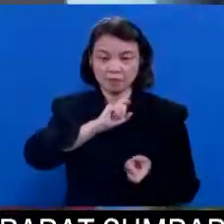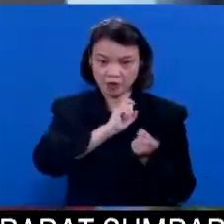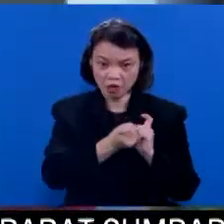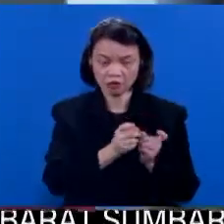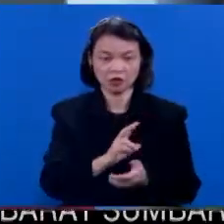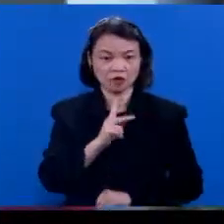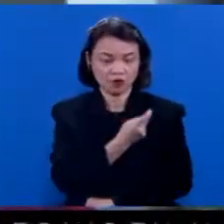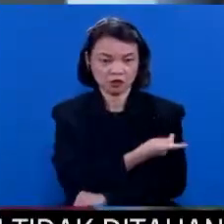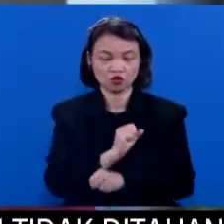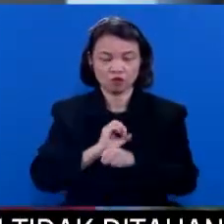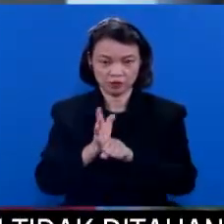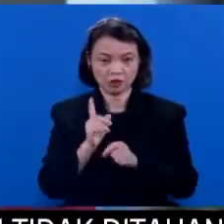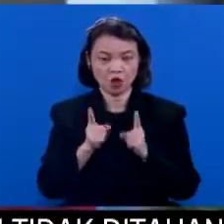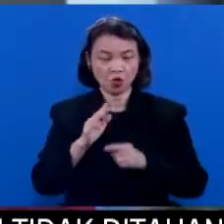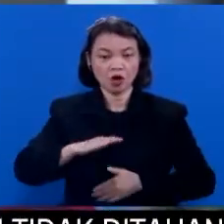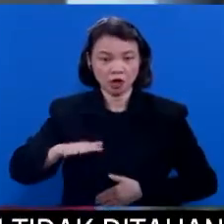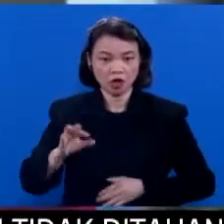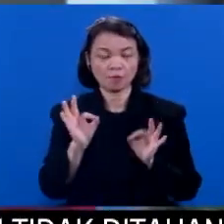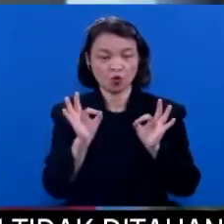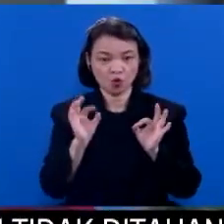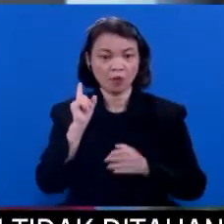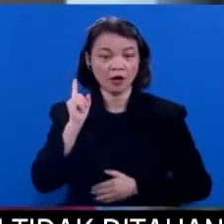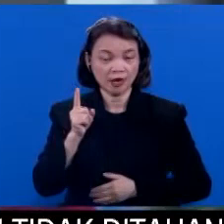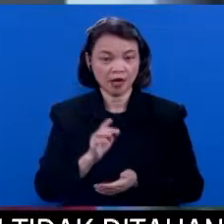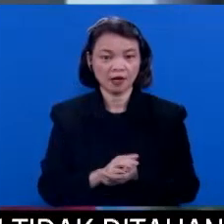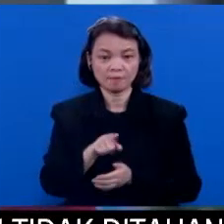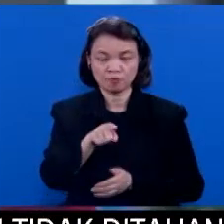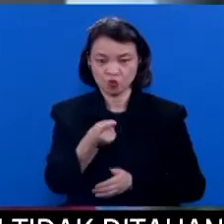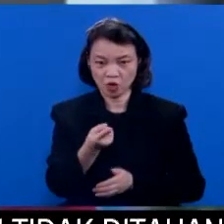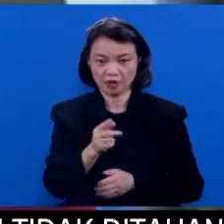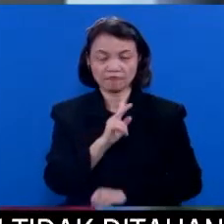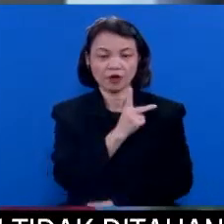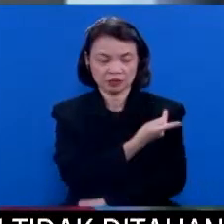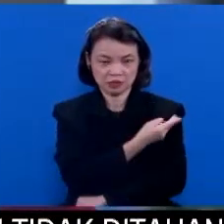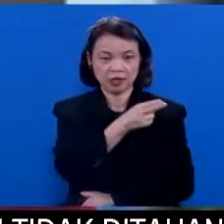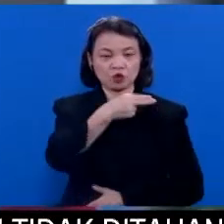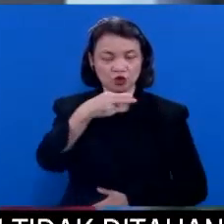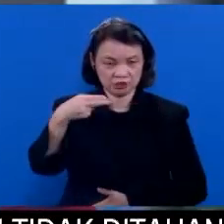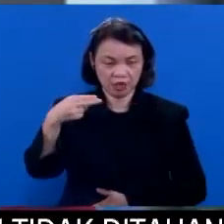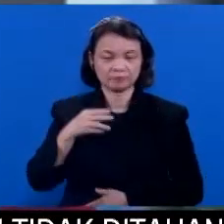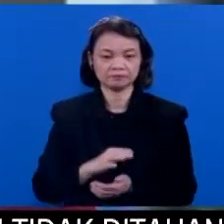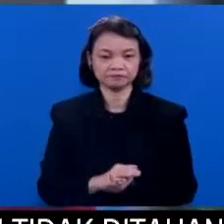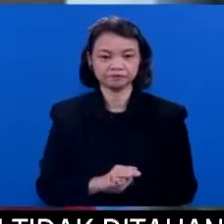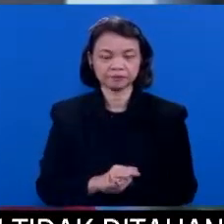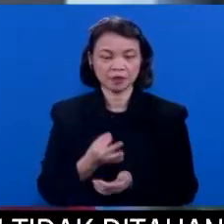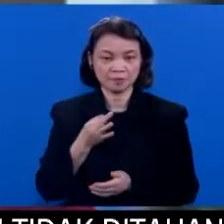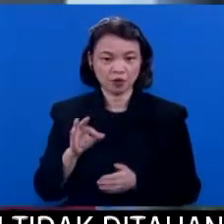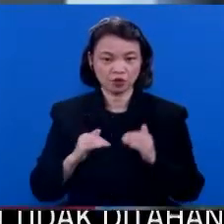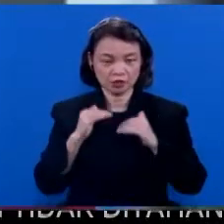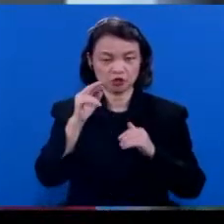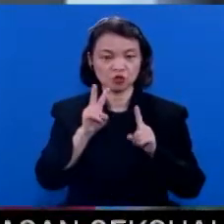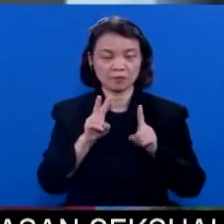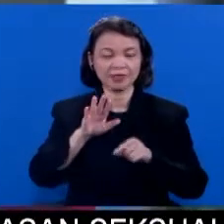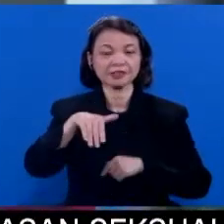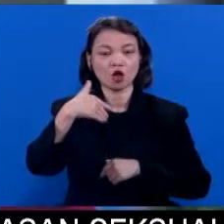Kalau anak-anak kan belum ada vaksinnya ya, belum mulai gitu ya, untuk di Indonesia sendiri baru bisa di atas 12 tahun.